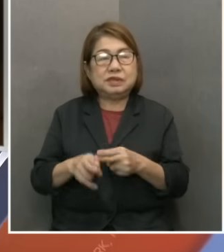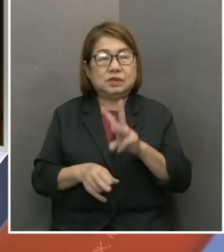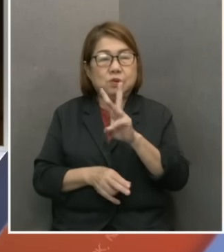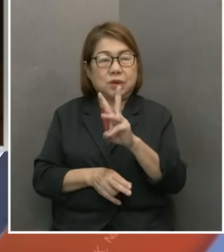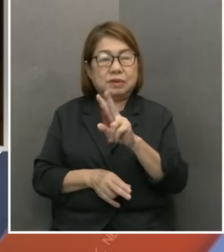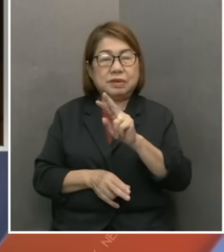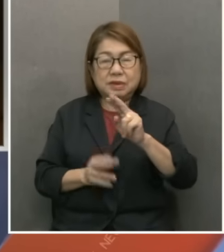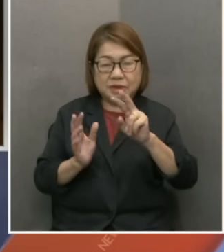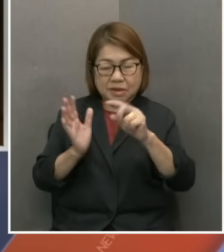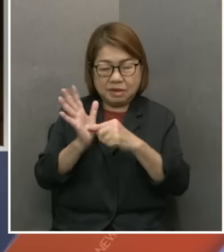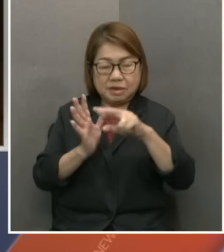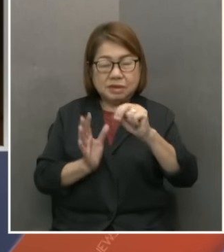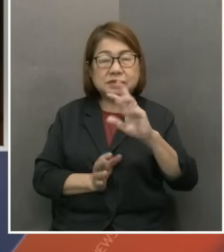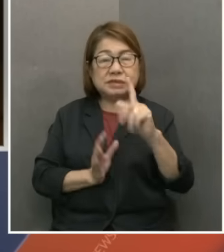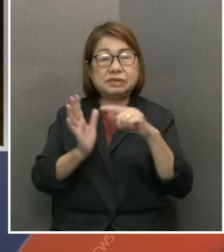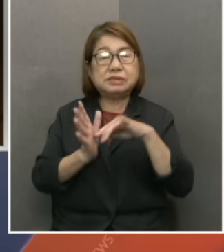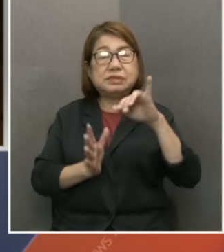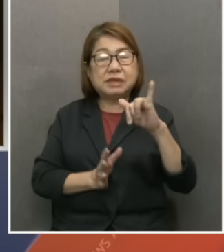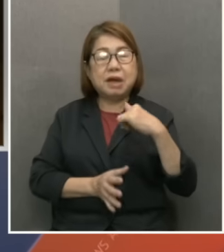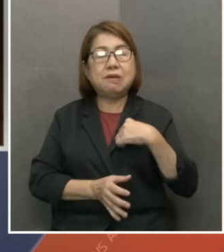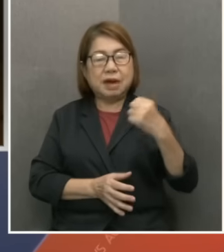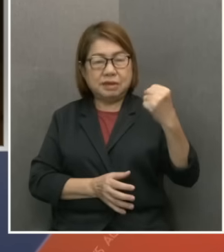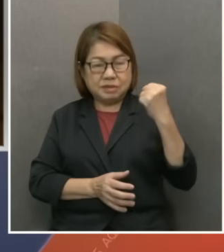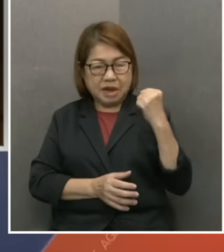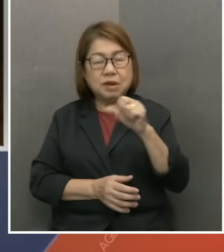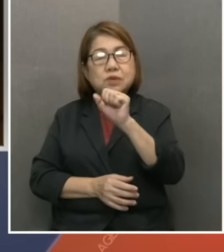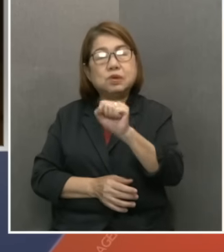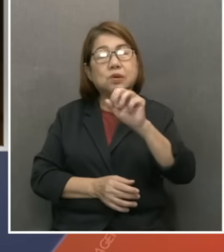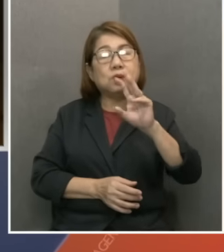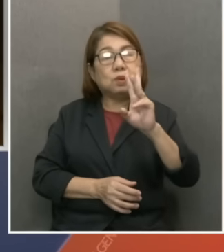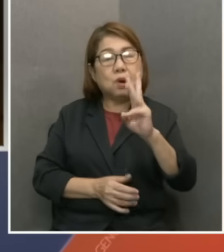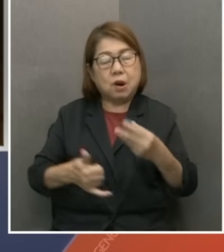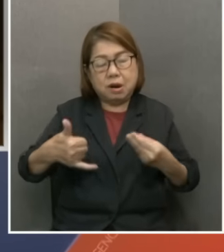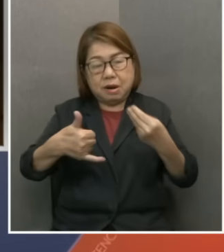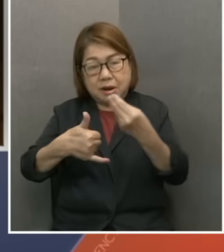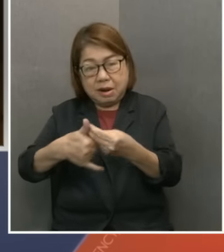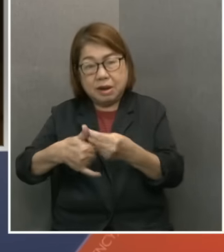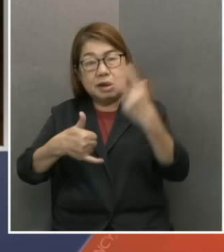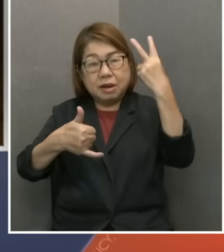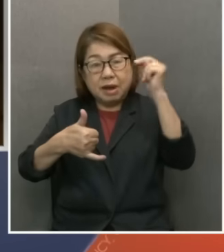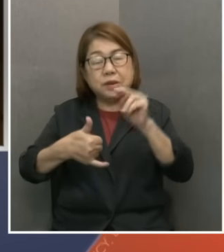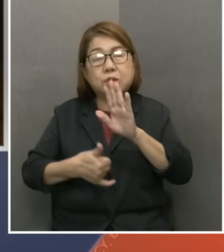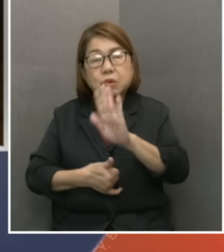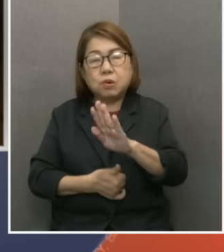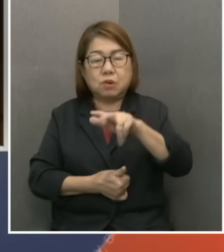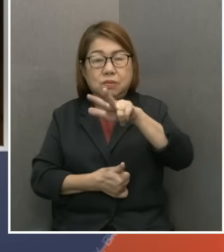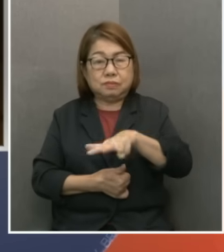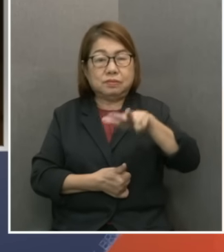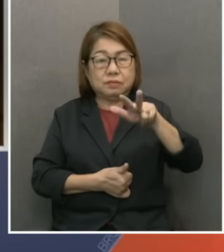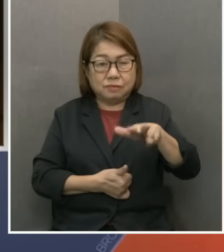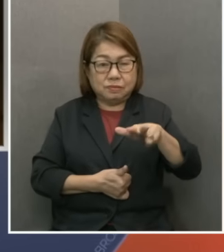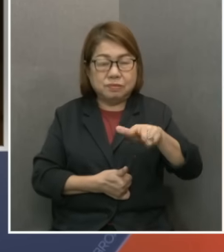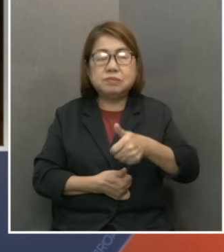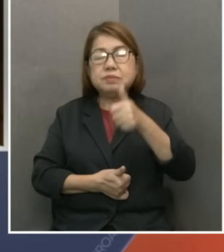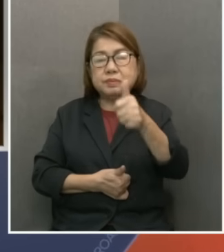คงเชื่อมั่นค่ะว่าสมาชิกวุฒิสภาจะโหวตให้การสนับสนุนนายกรัฐมนตรีที่เสนอโดยพรรคเพื่อไทยเป็นไปด้วยความ